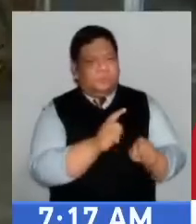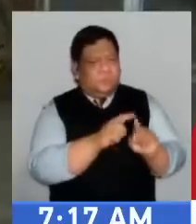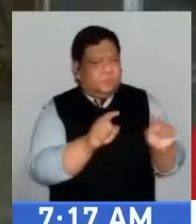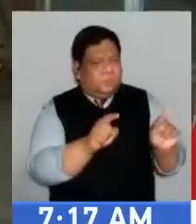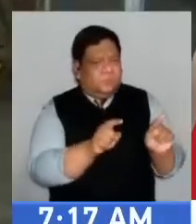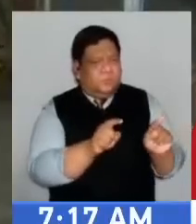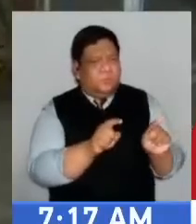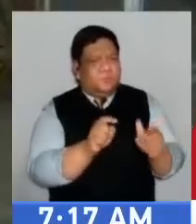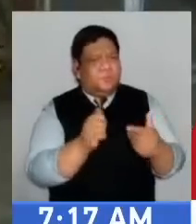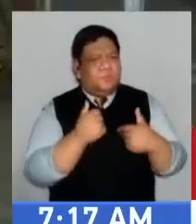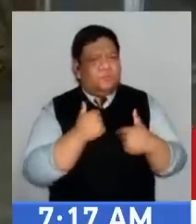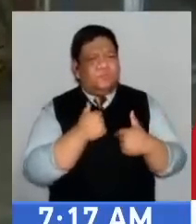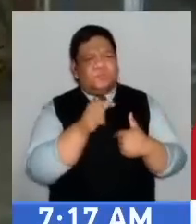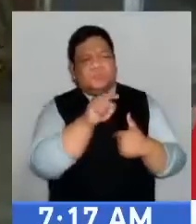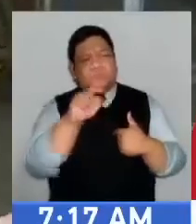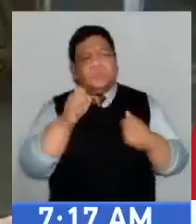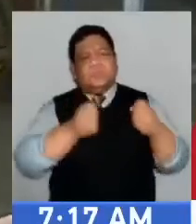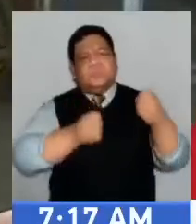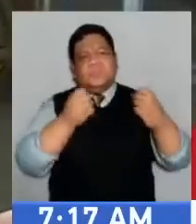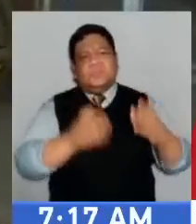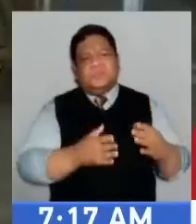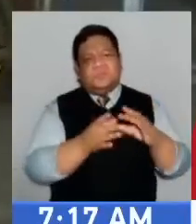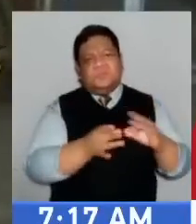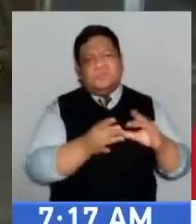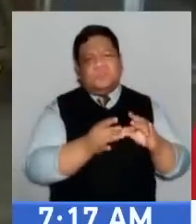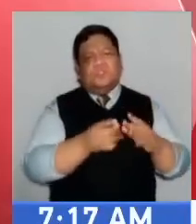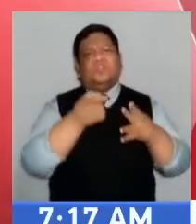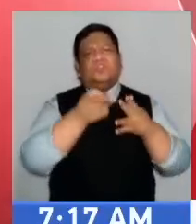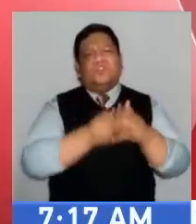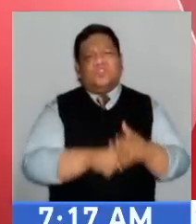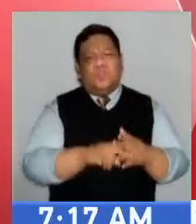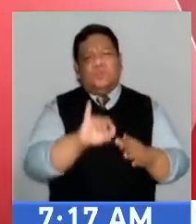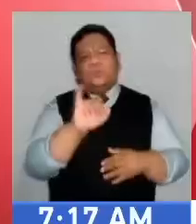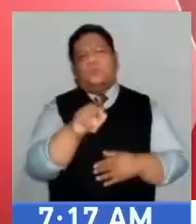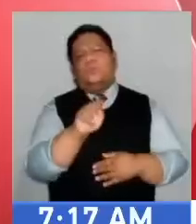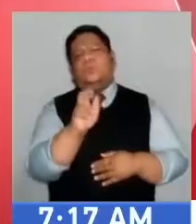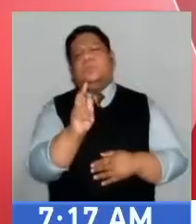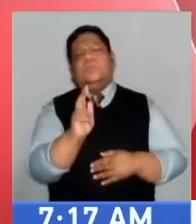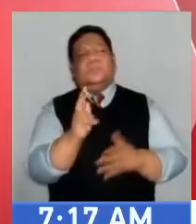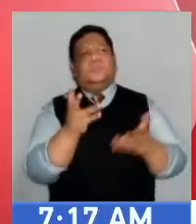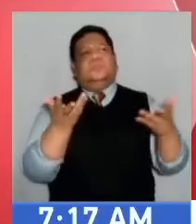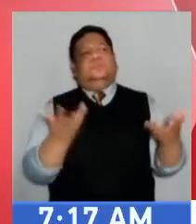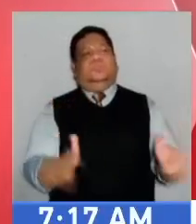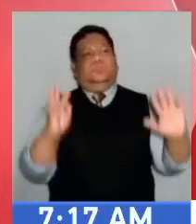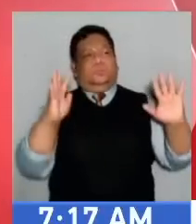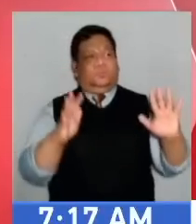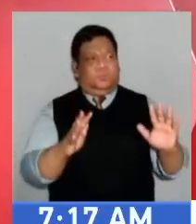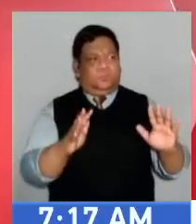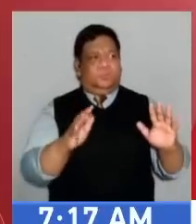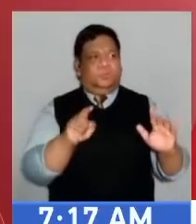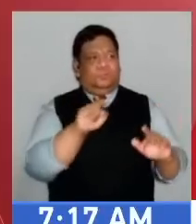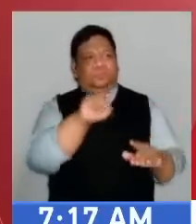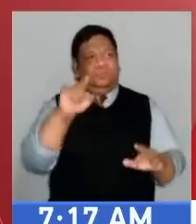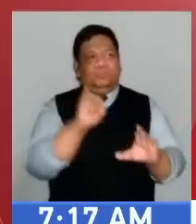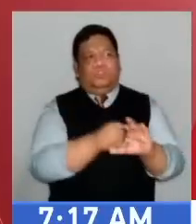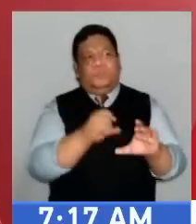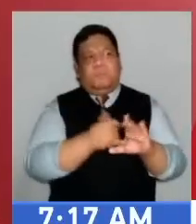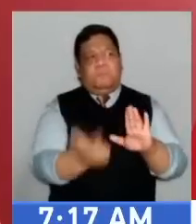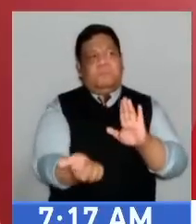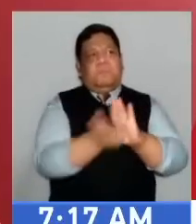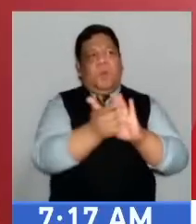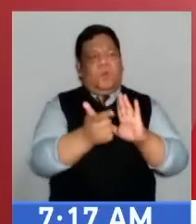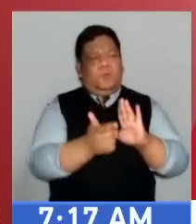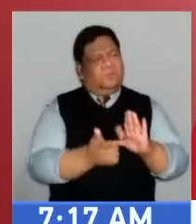dito na starting June 30, tapos na, pag traditional na jeep. Ganun nga po ba? O baka may paglilinaw po tayo dito sa petsang June